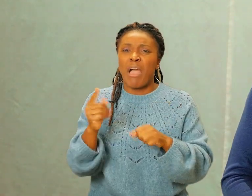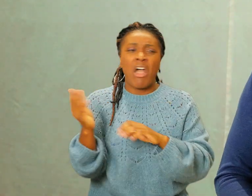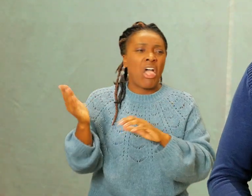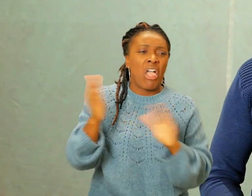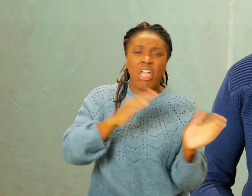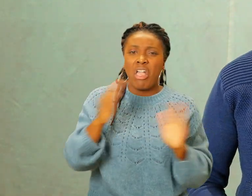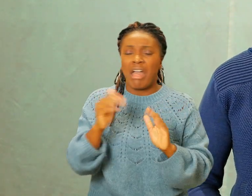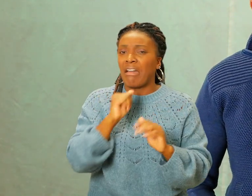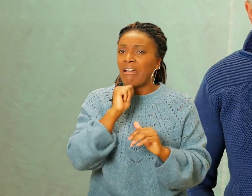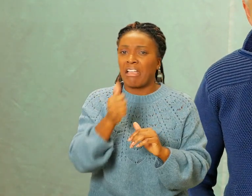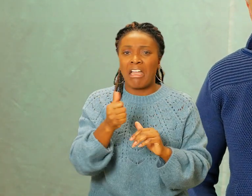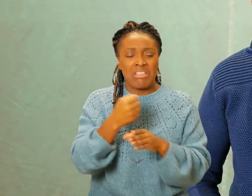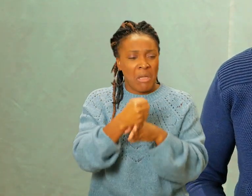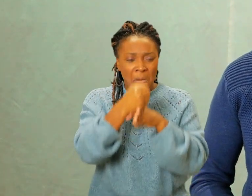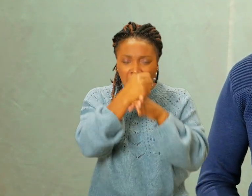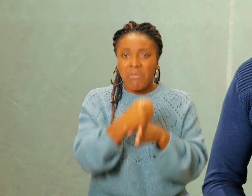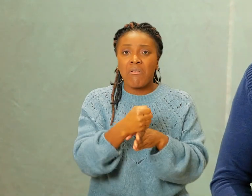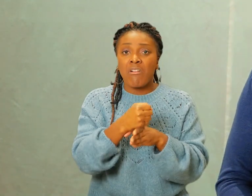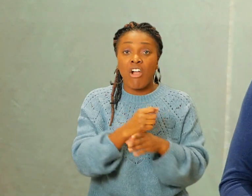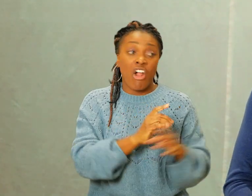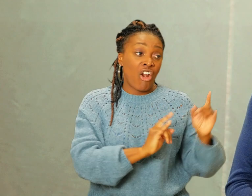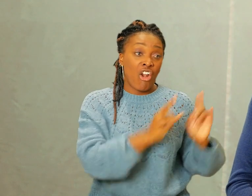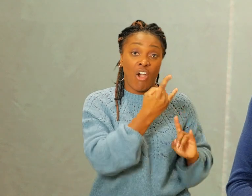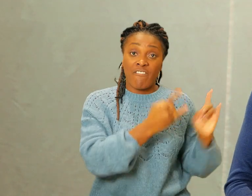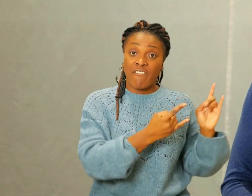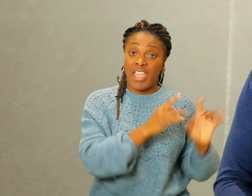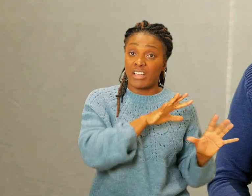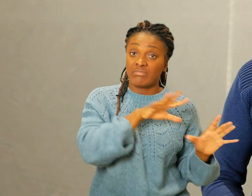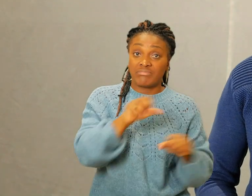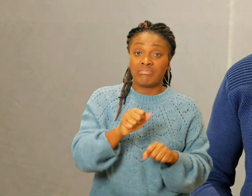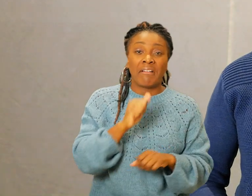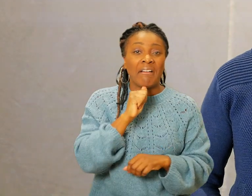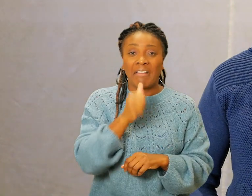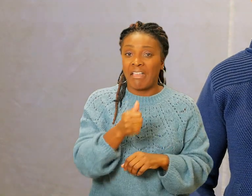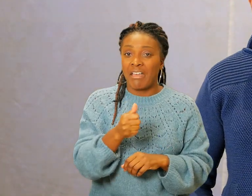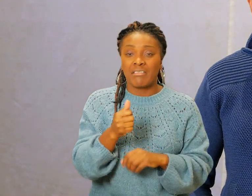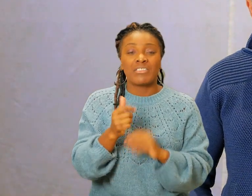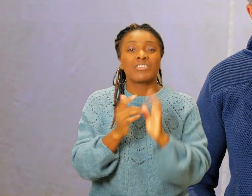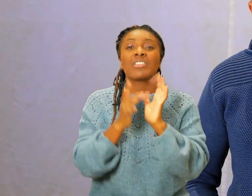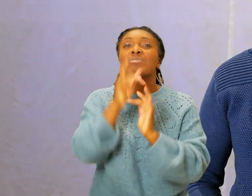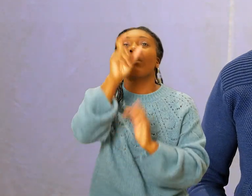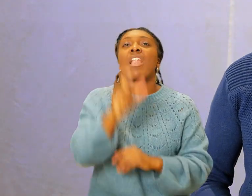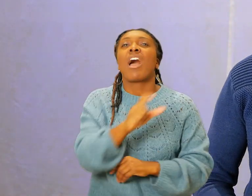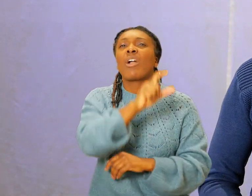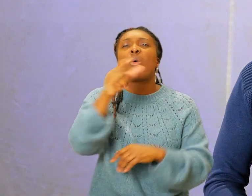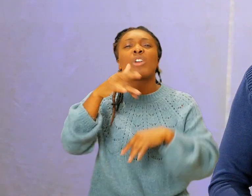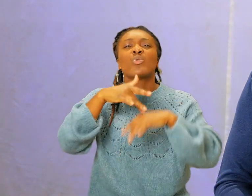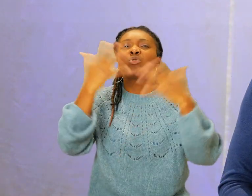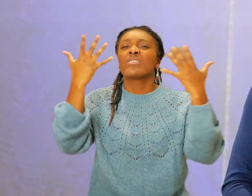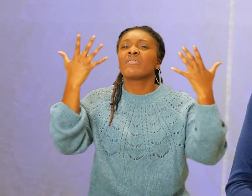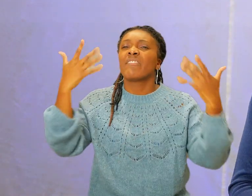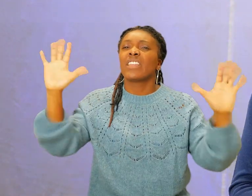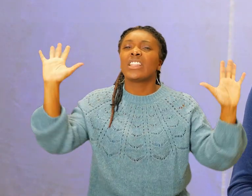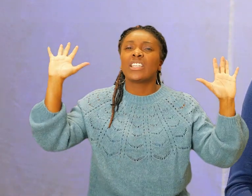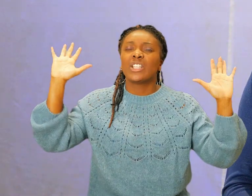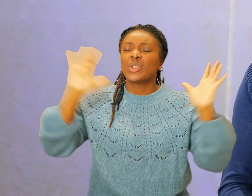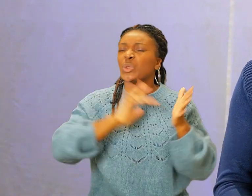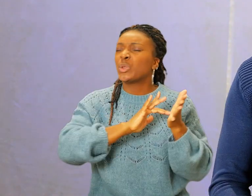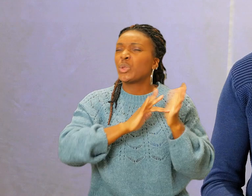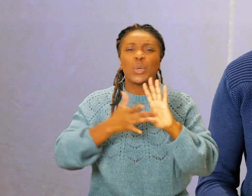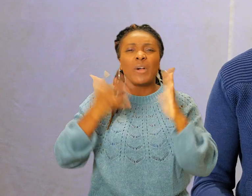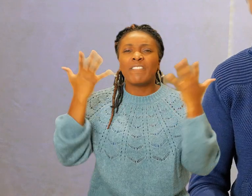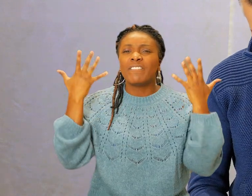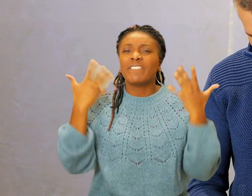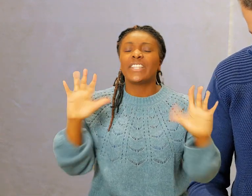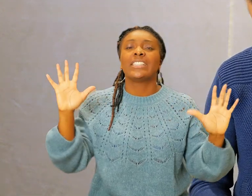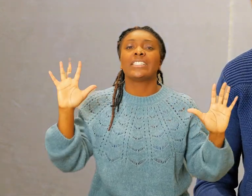temps, les circonstances. L'enfer ne peut rien contre ce que tu as fait, Jésus, à la croix. C'est fait. Tout est accompli. Seigneur,